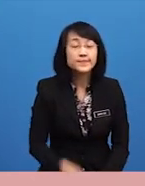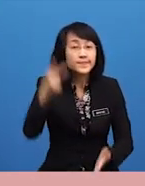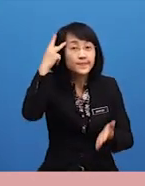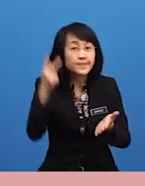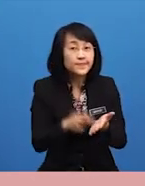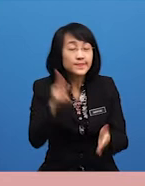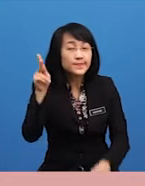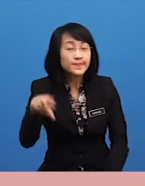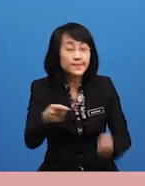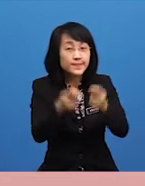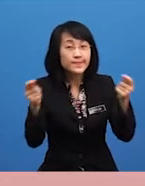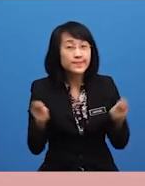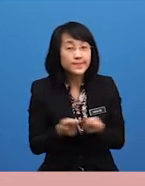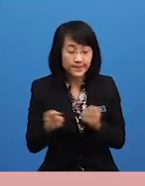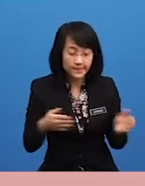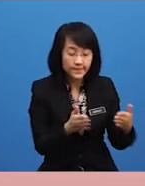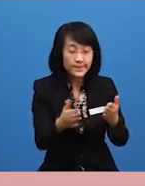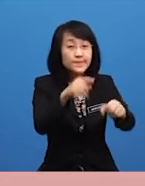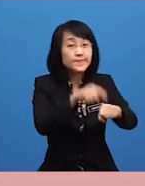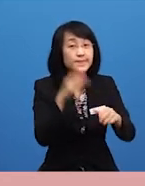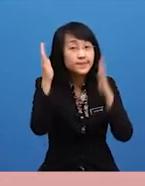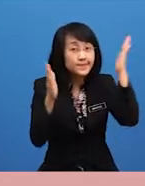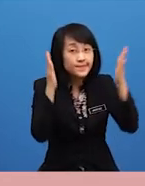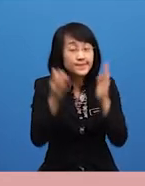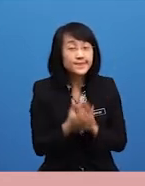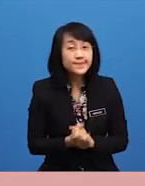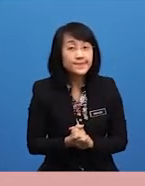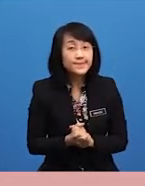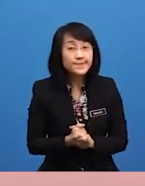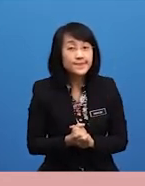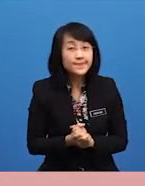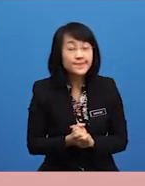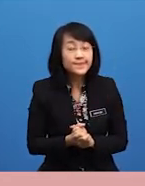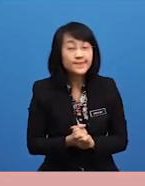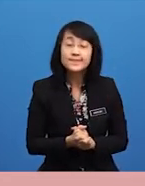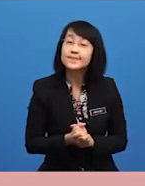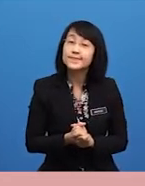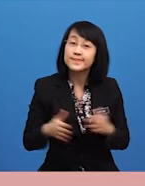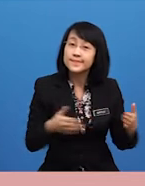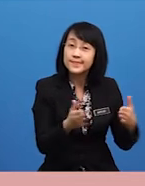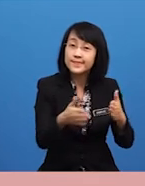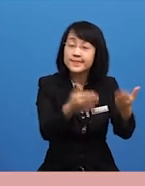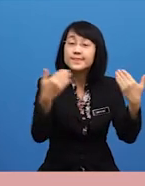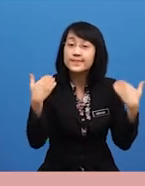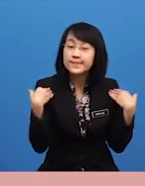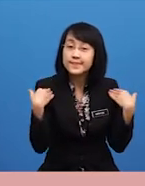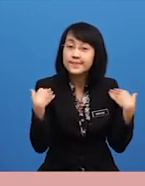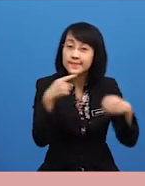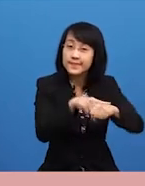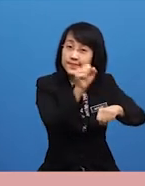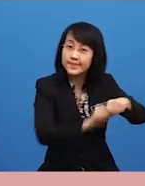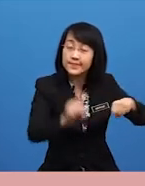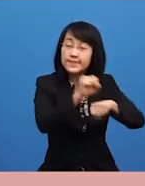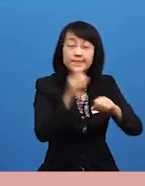pasti lokasi sungai di Malaysia? Antara sungai-sungai yang terdapat di